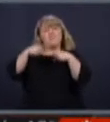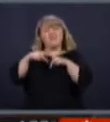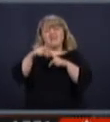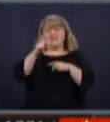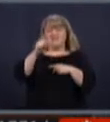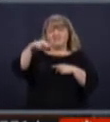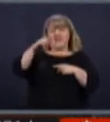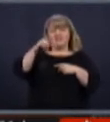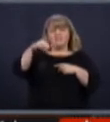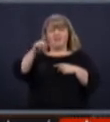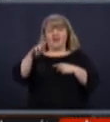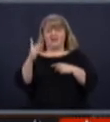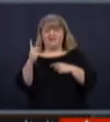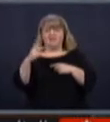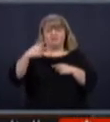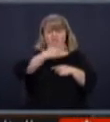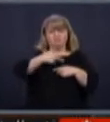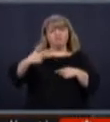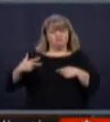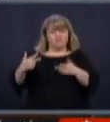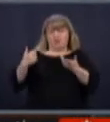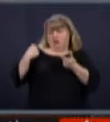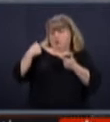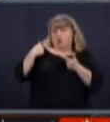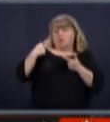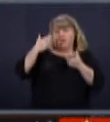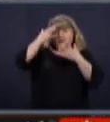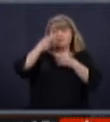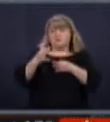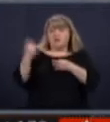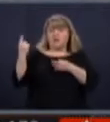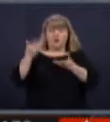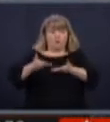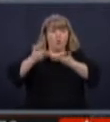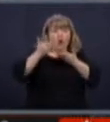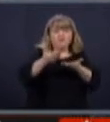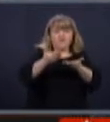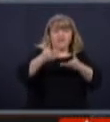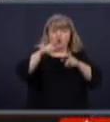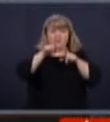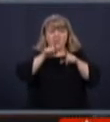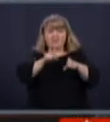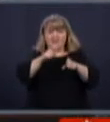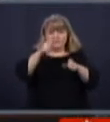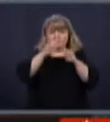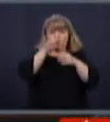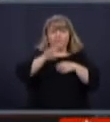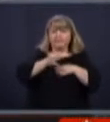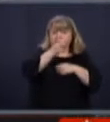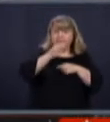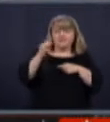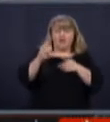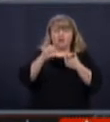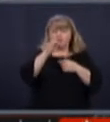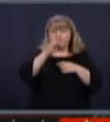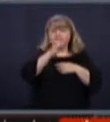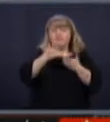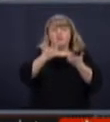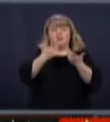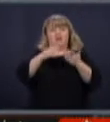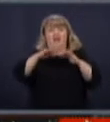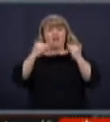cours des dernières heures, d'offrir un test de dépistage à tous les adultes, qu'ils